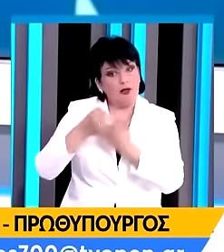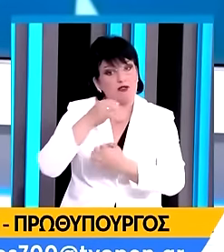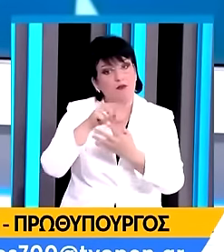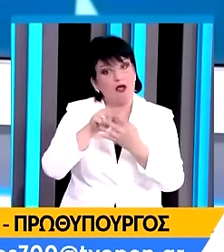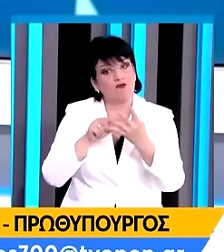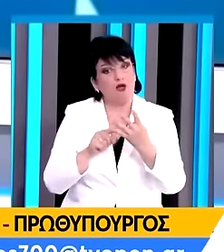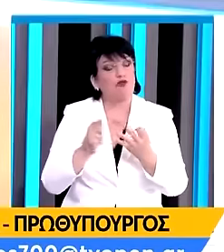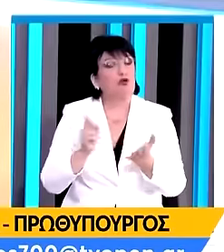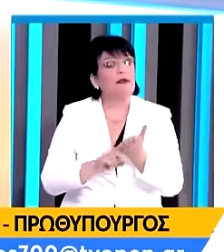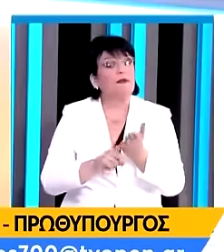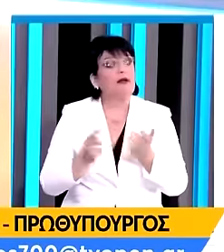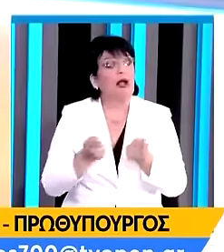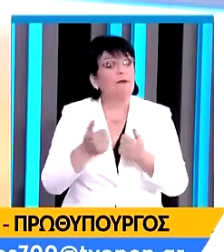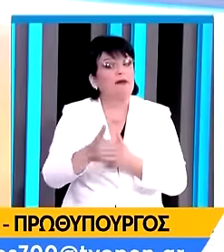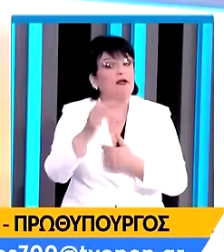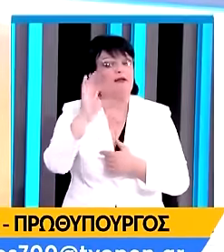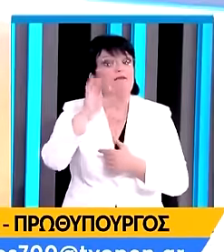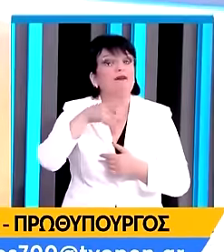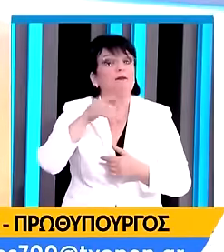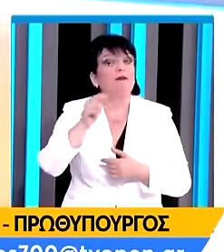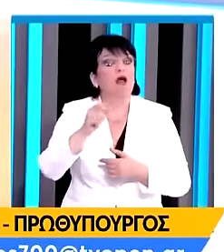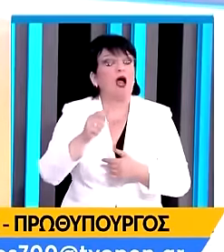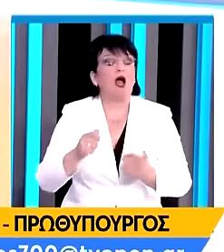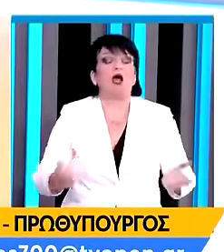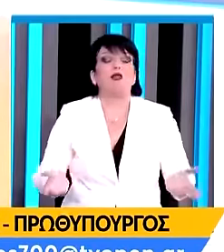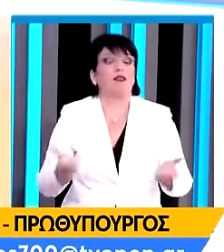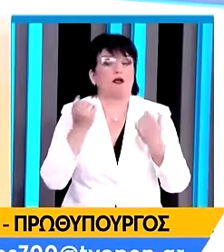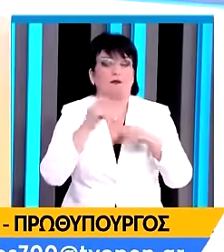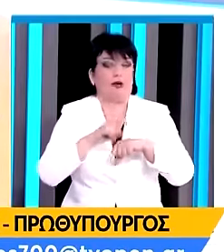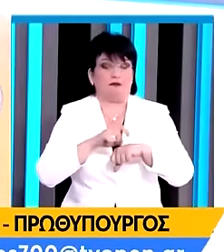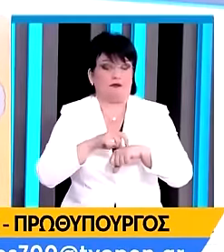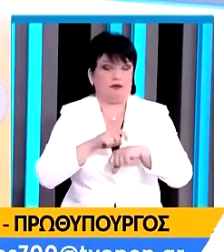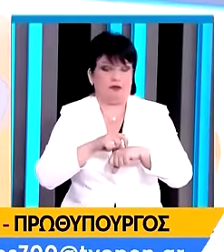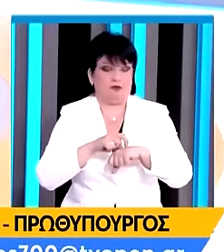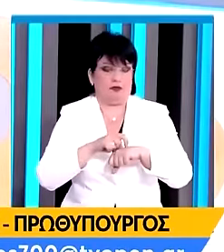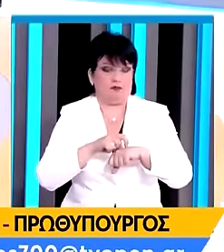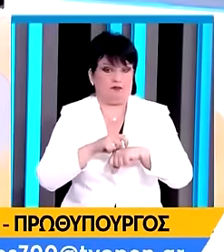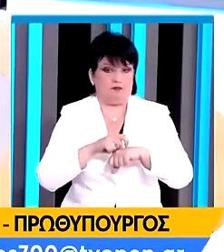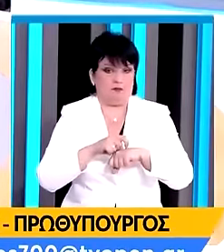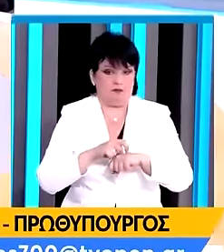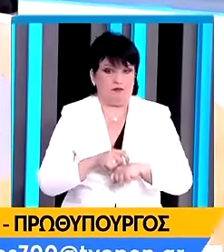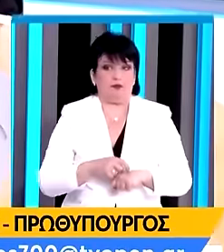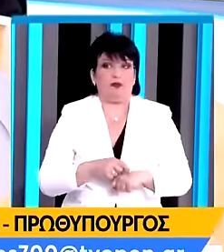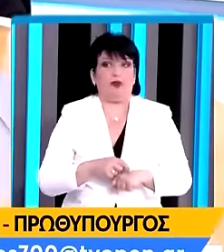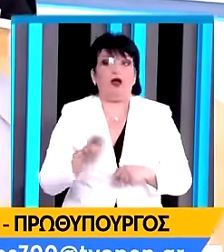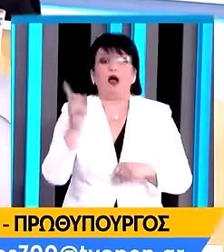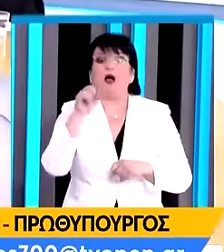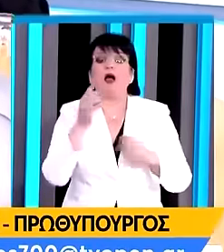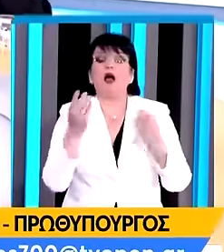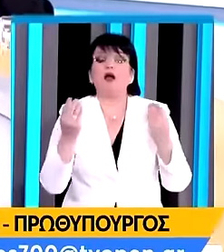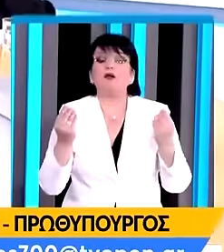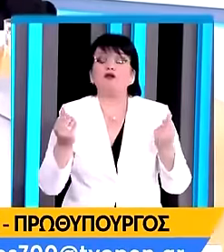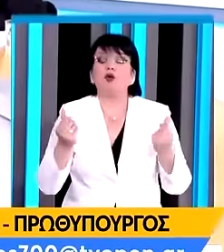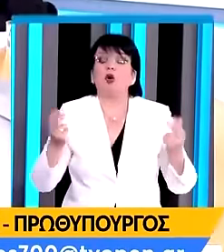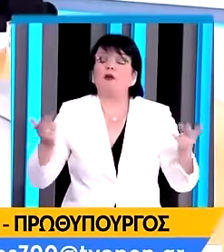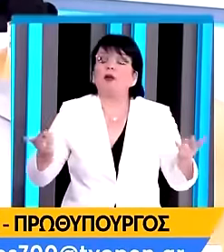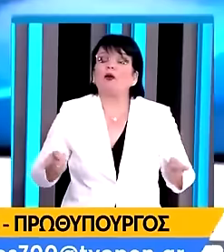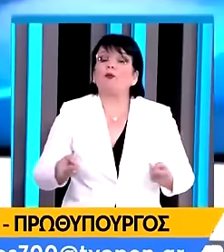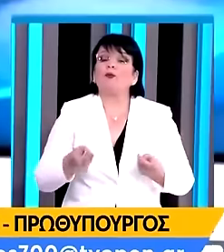πρέπει να δίνουμε. Άρα ΦΠΑ δεν υπάρχει αυτή τη στιγμή. Δεν υπάρχει τέτοιο ζήτημα. Όχι. Άλλος τρόπος